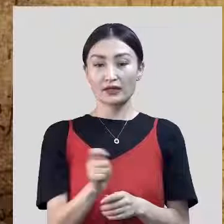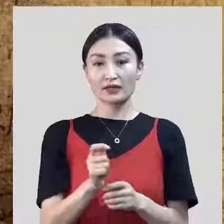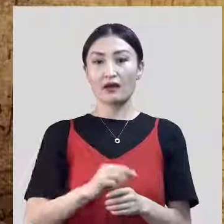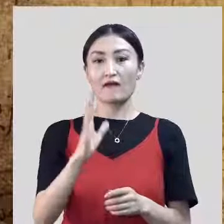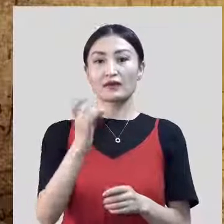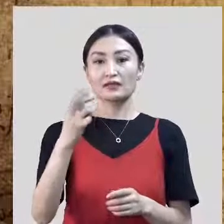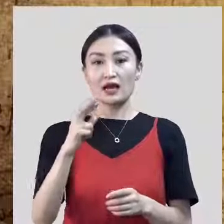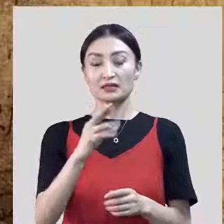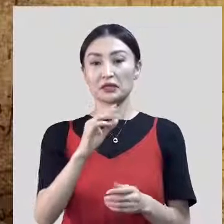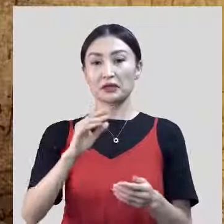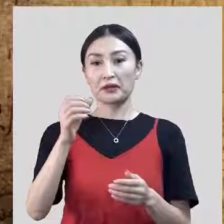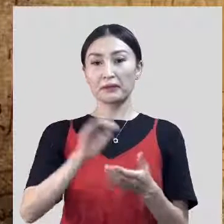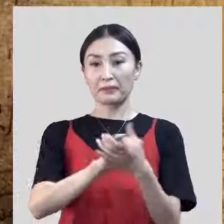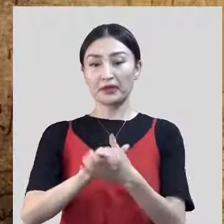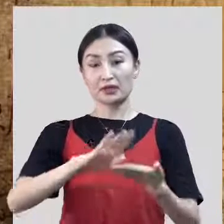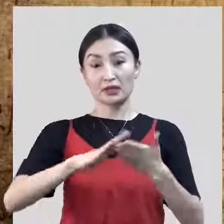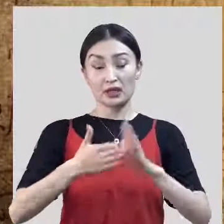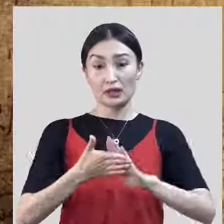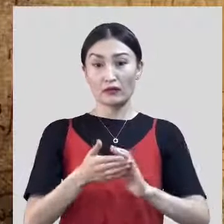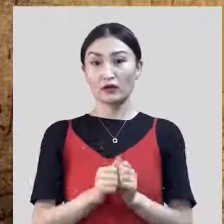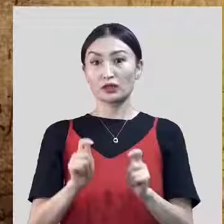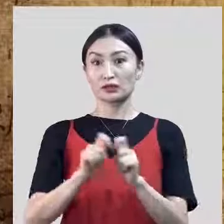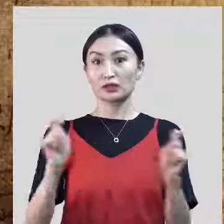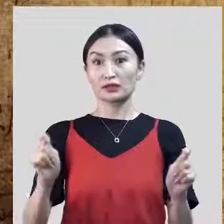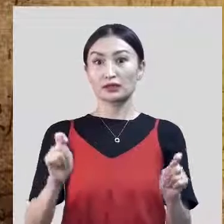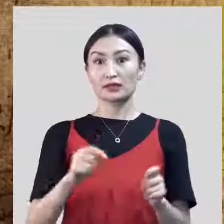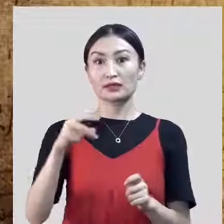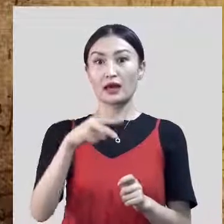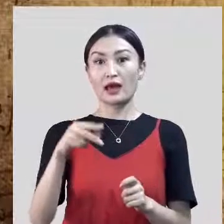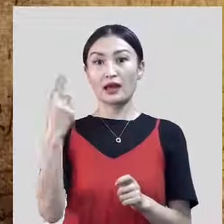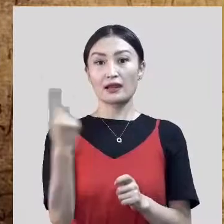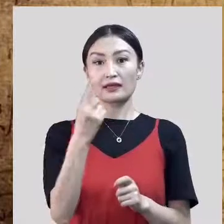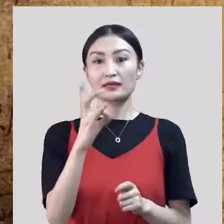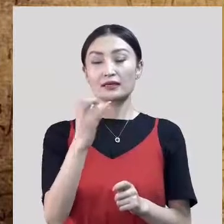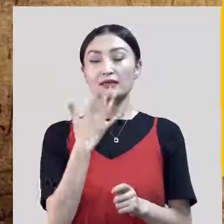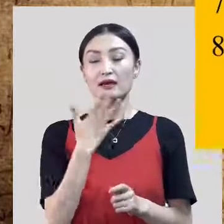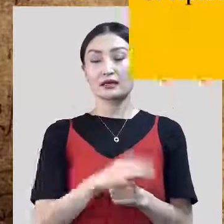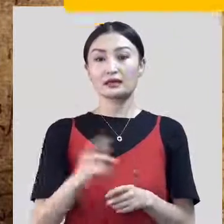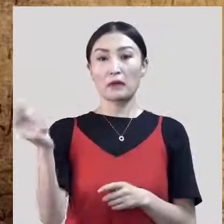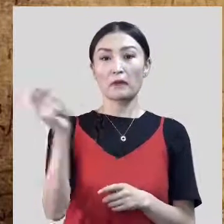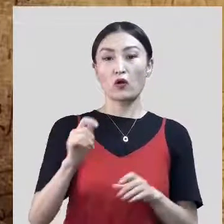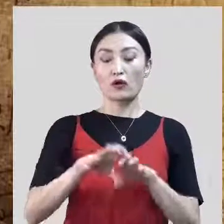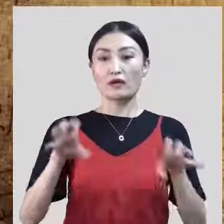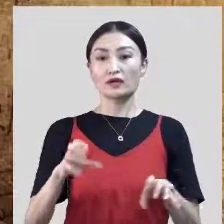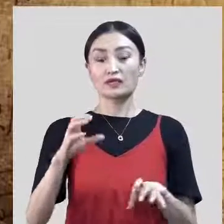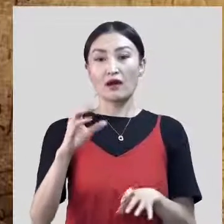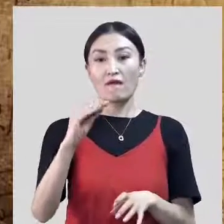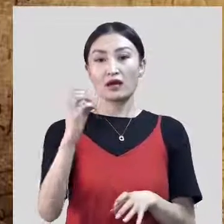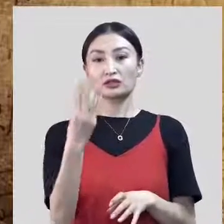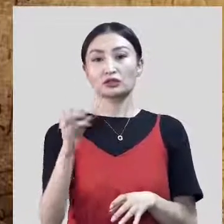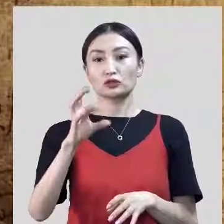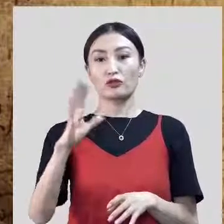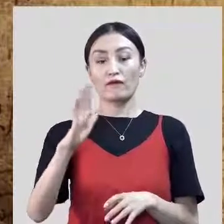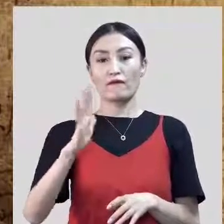версальский мирный договор со зная создание лиги наций приход к власти фашистов в италии